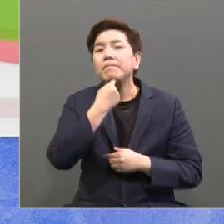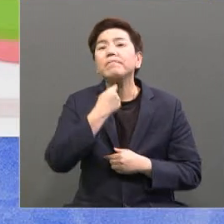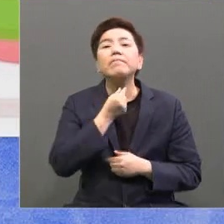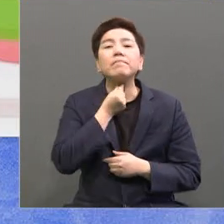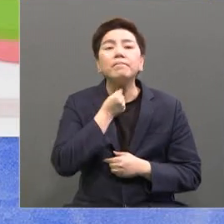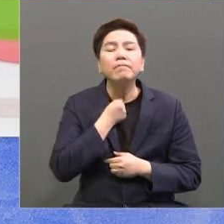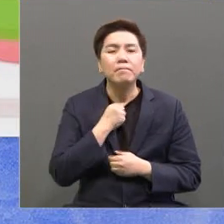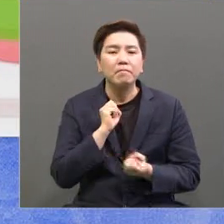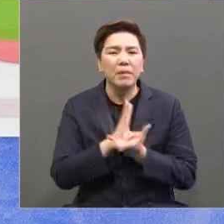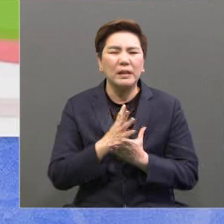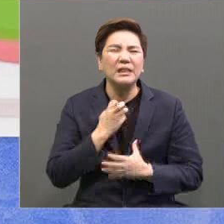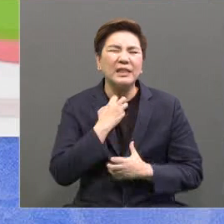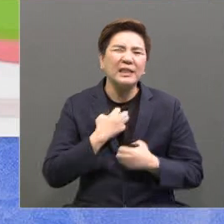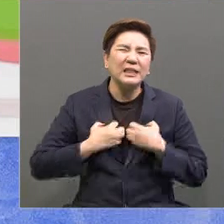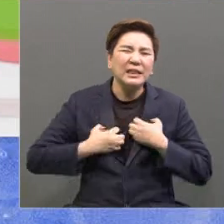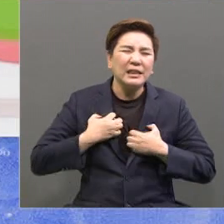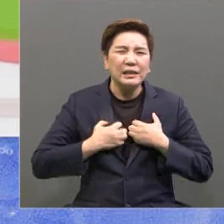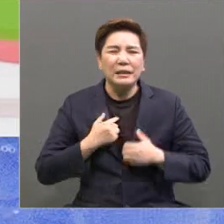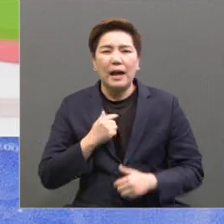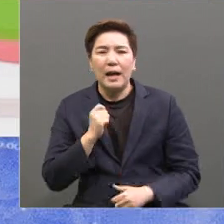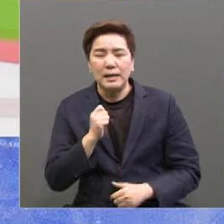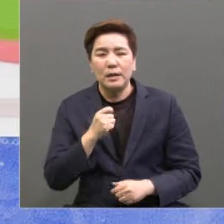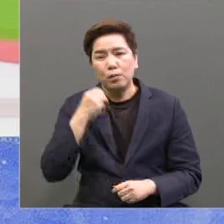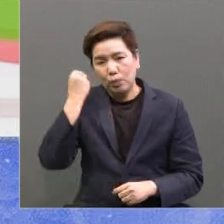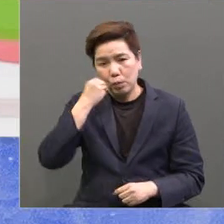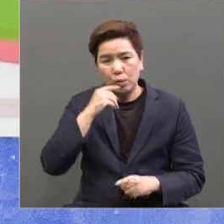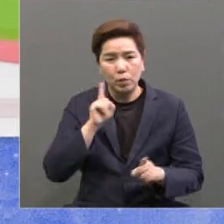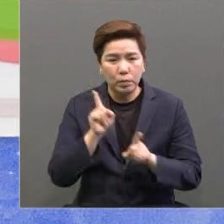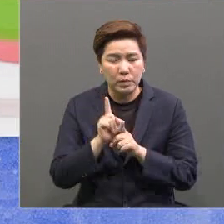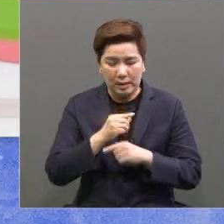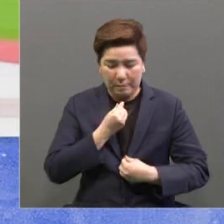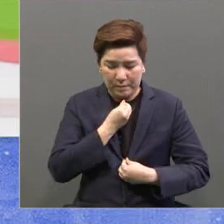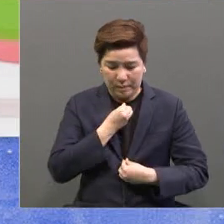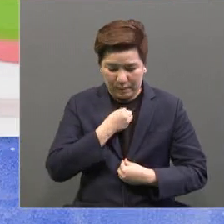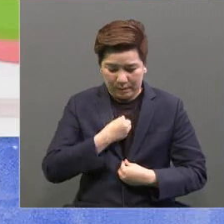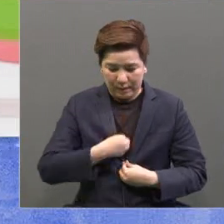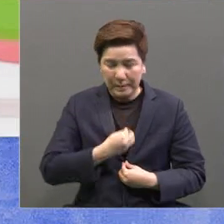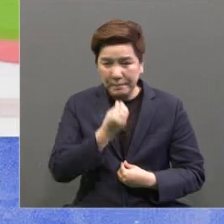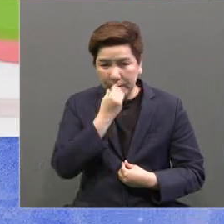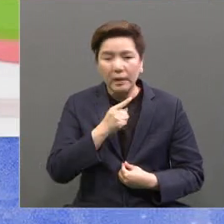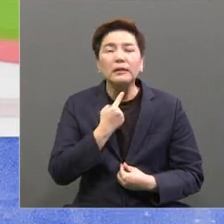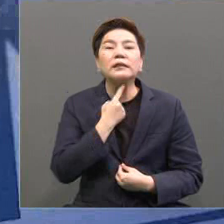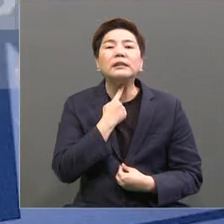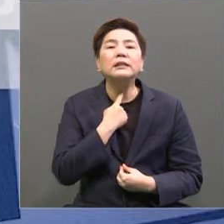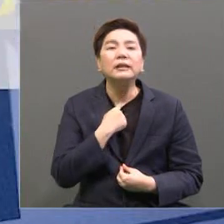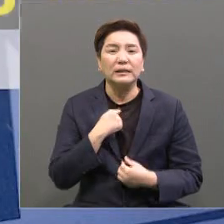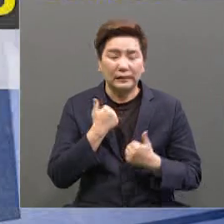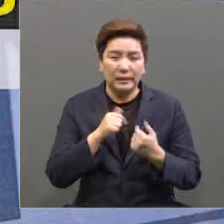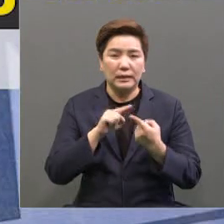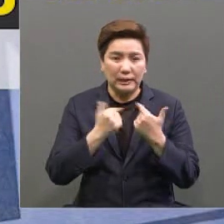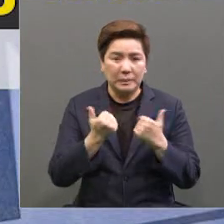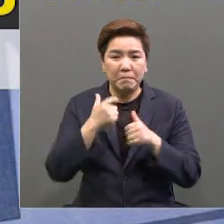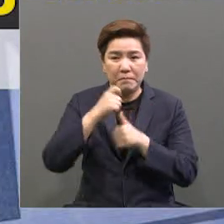ส่งผลให้เกิดการระคายเคืองและอักเสบเรื้อรังบริเวณหลอดอาหารและบริเวณกล่องเสียงนอกจากนี้